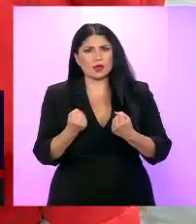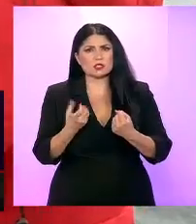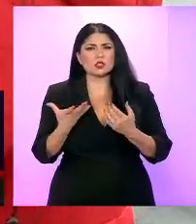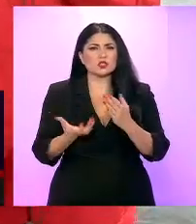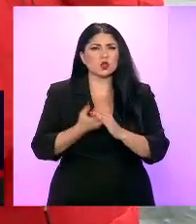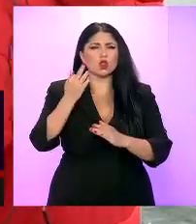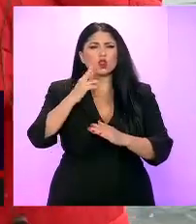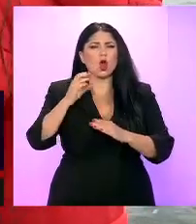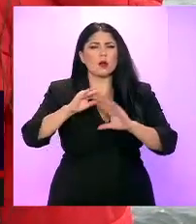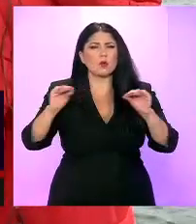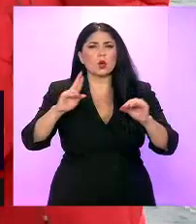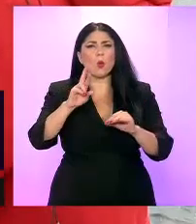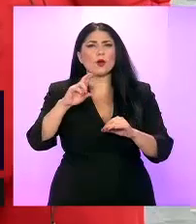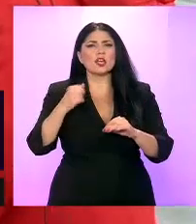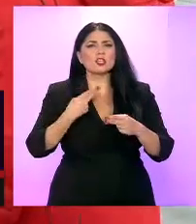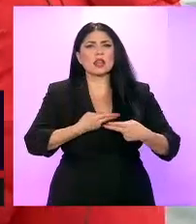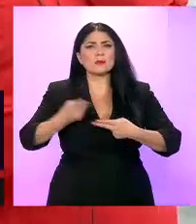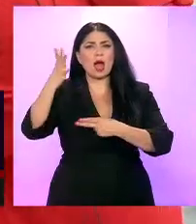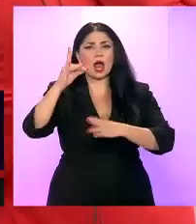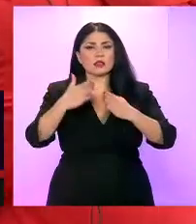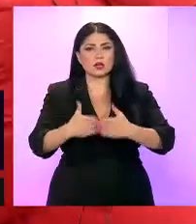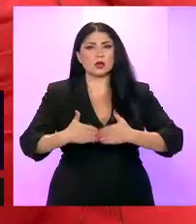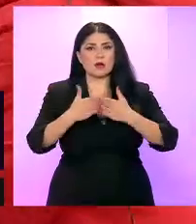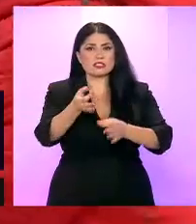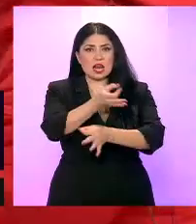de uree, să le transporti practic pe altă navă,